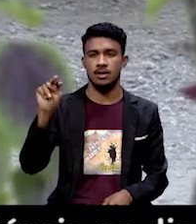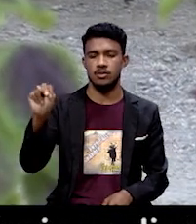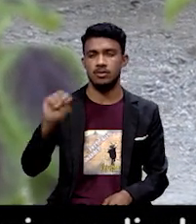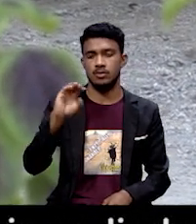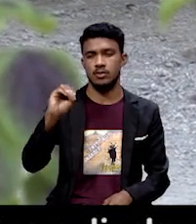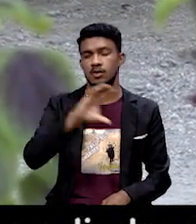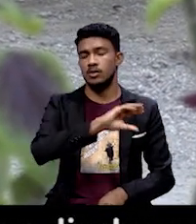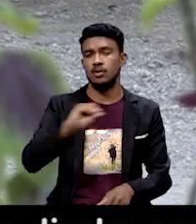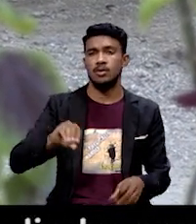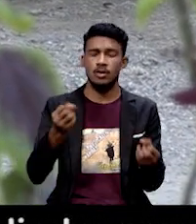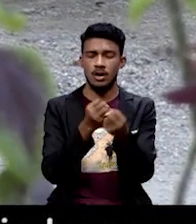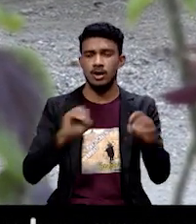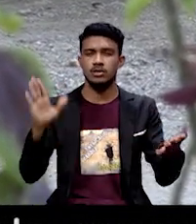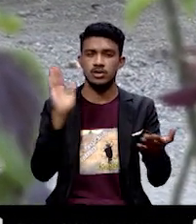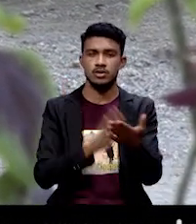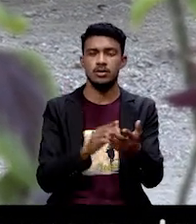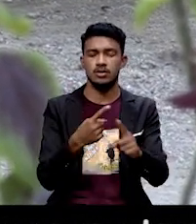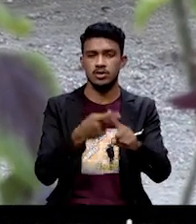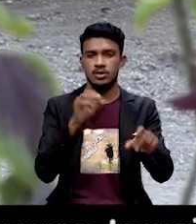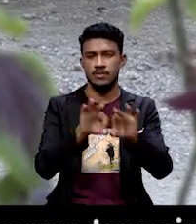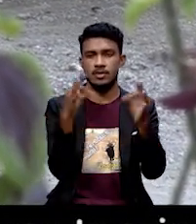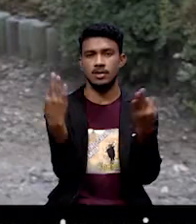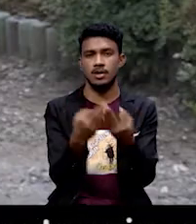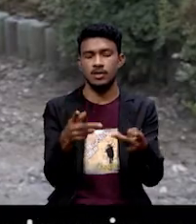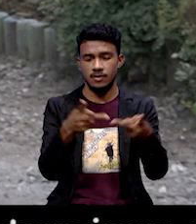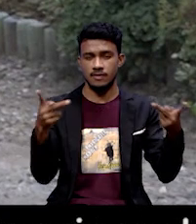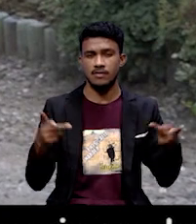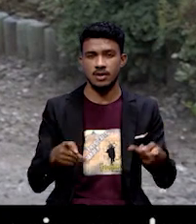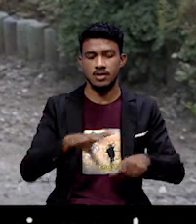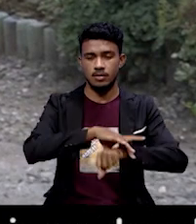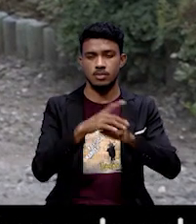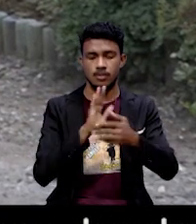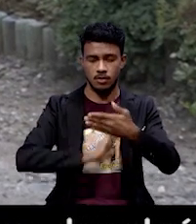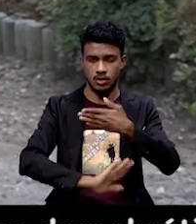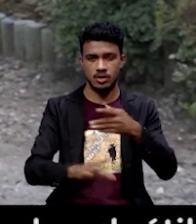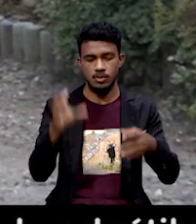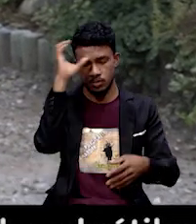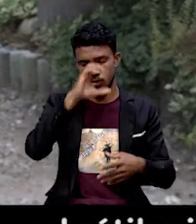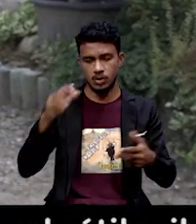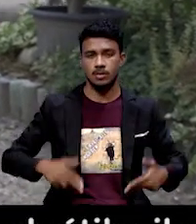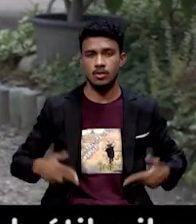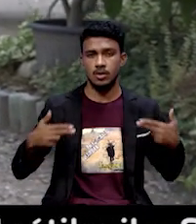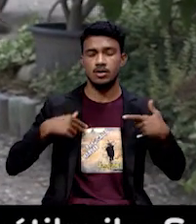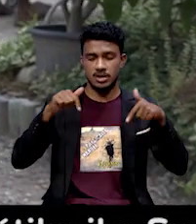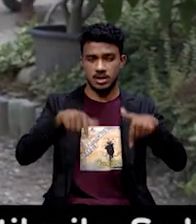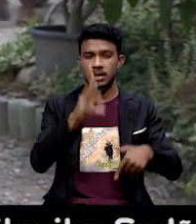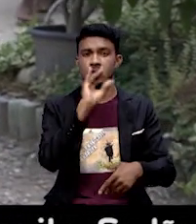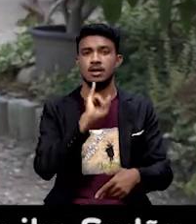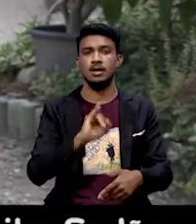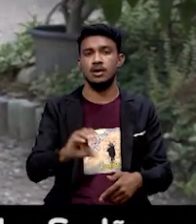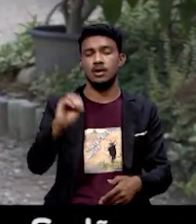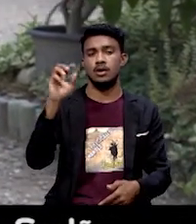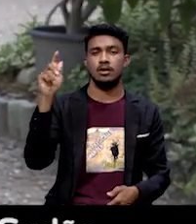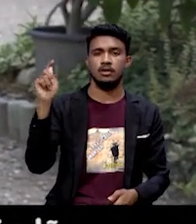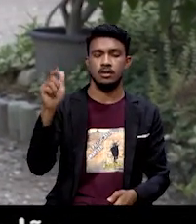husi sirne familia no moris fating hodi mai buka moris iha dili. Iha dili Octaviano Ena hone